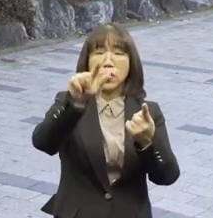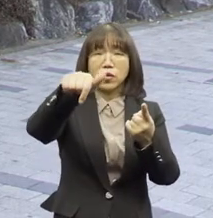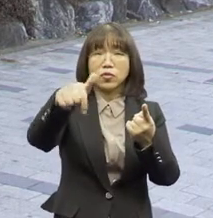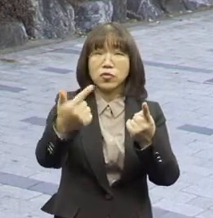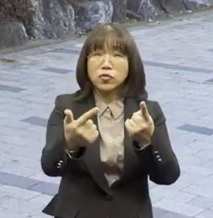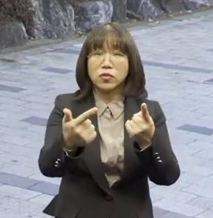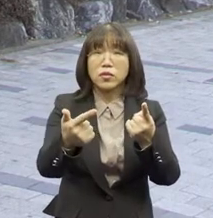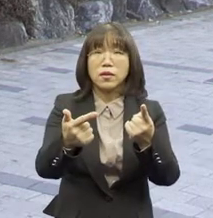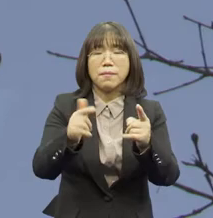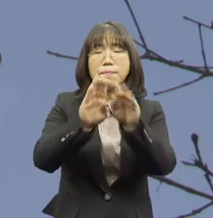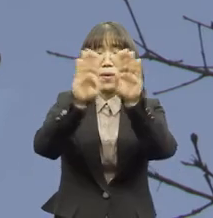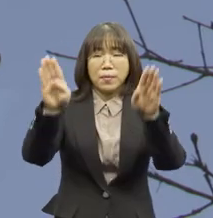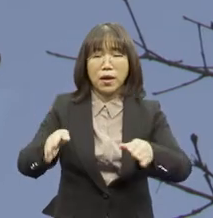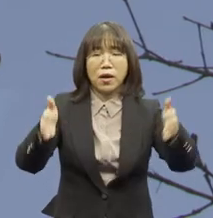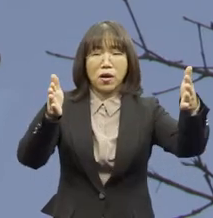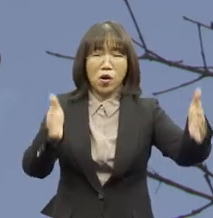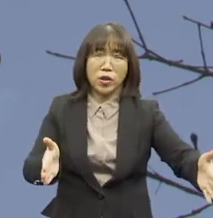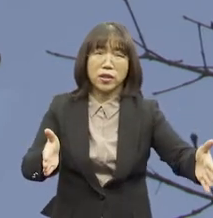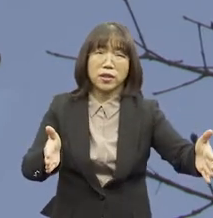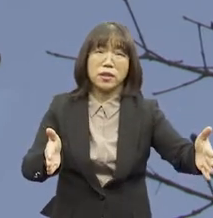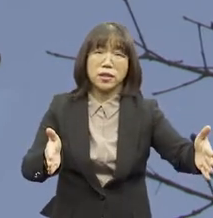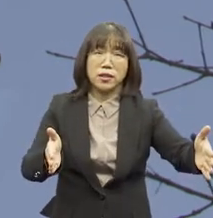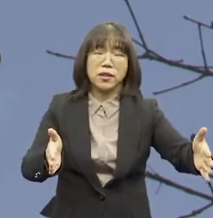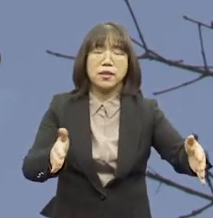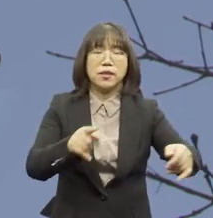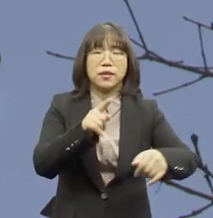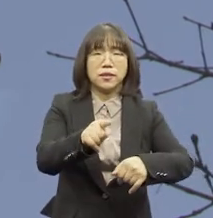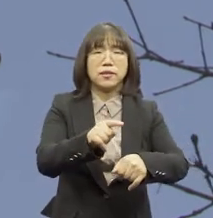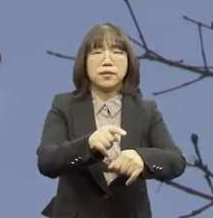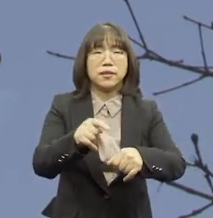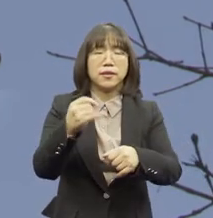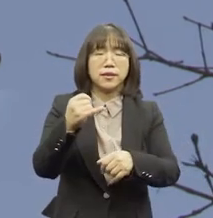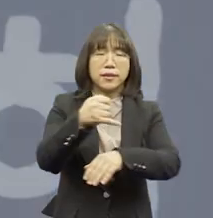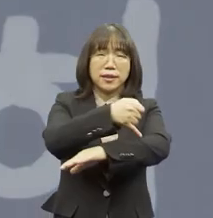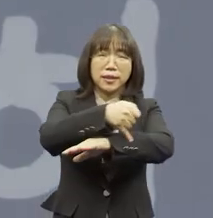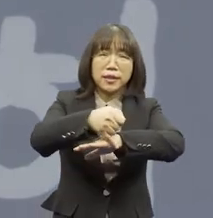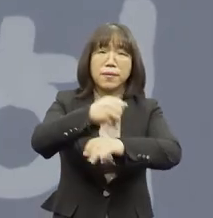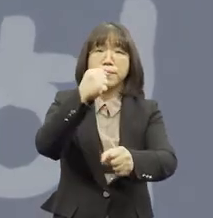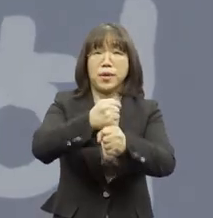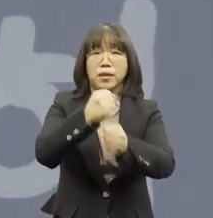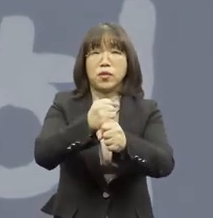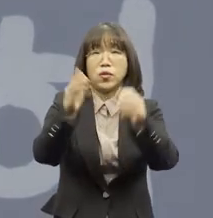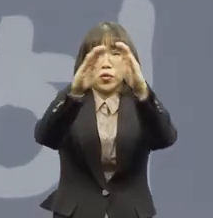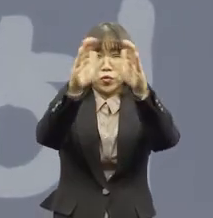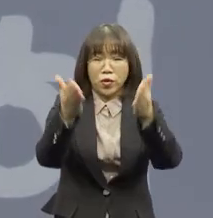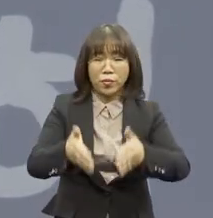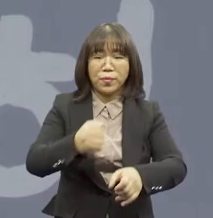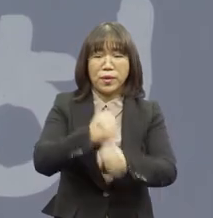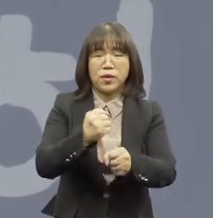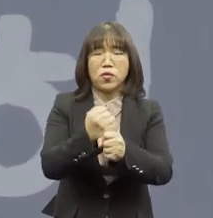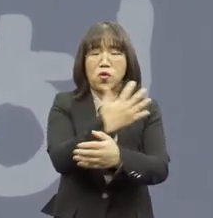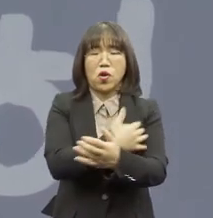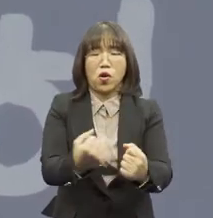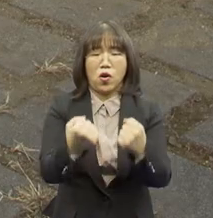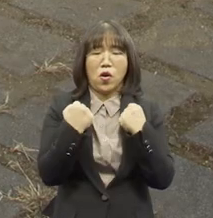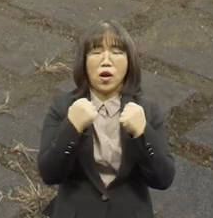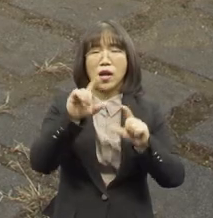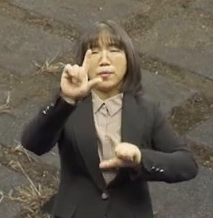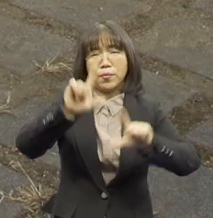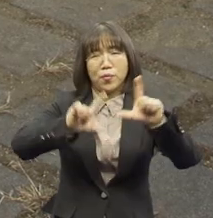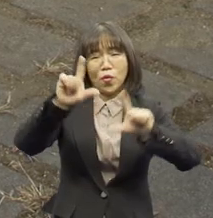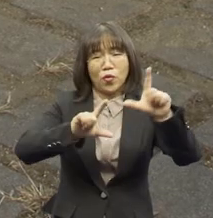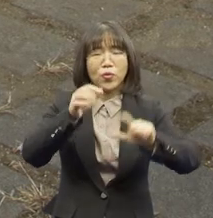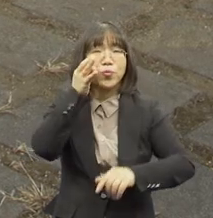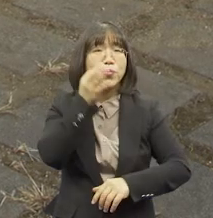부터 허준박물관 구간을 허준 테마 거리로 조성하고 캐릭터 조형물과 함께 다양한 건강 상식도